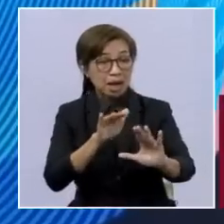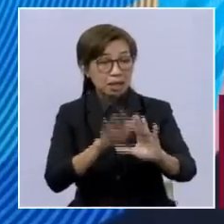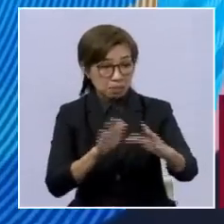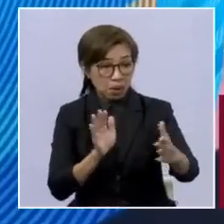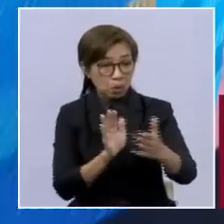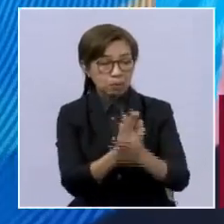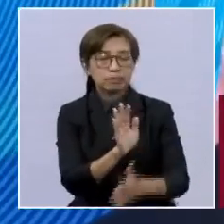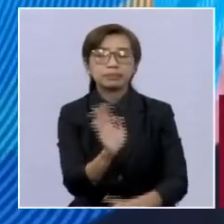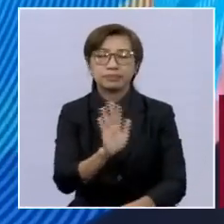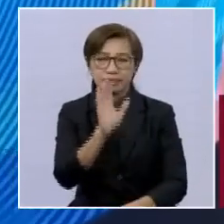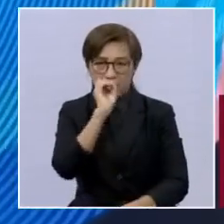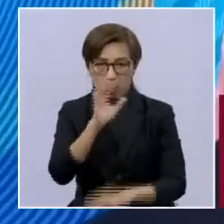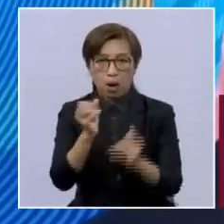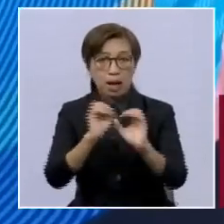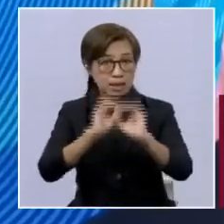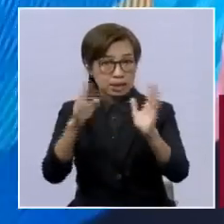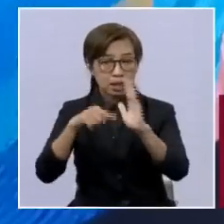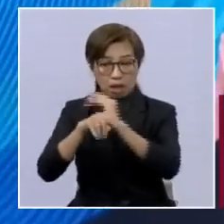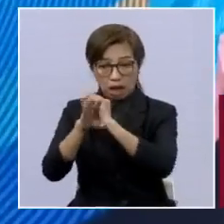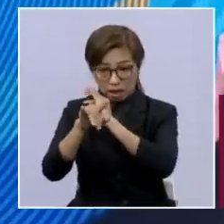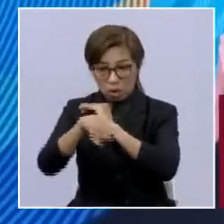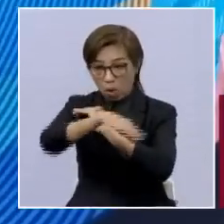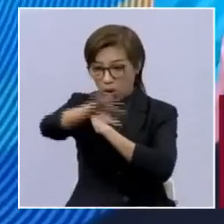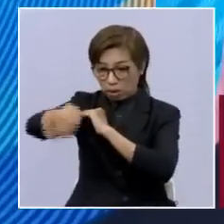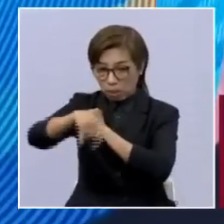มมาย้ำกับชาวระยองและเ